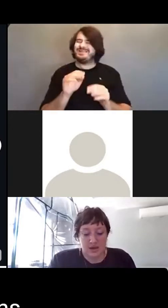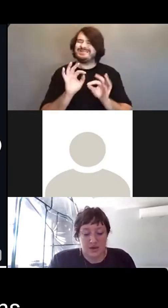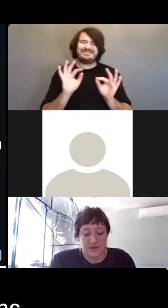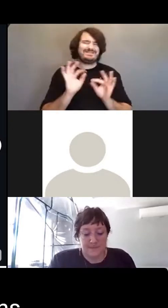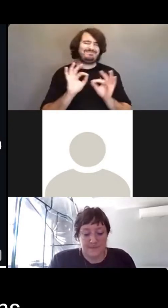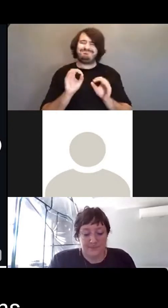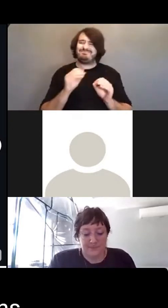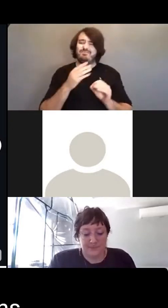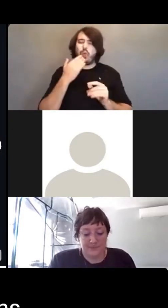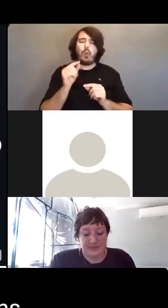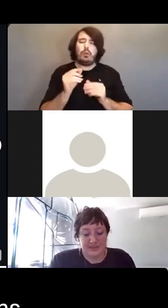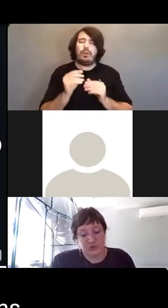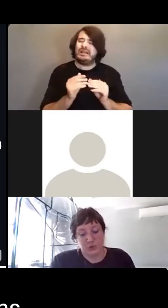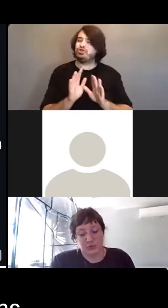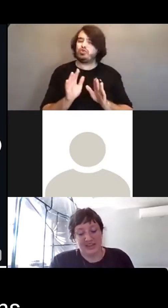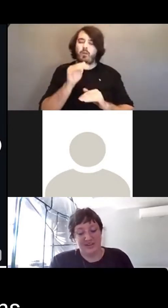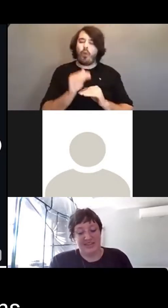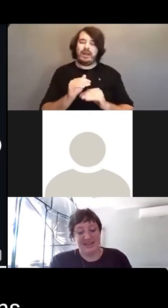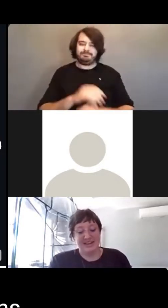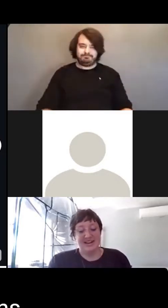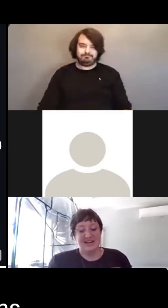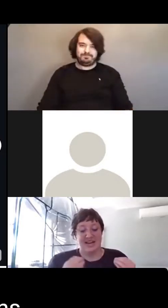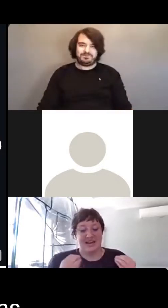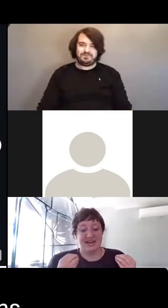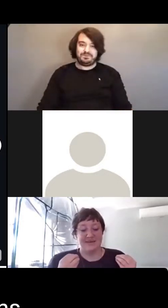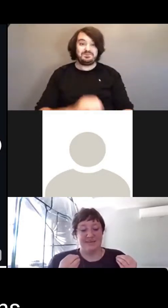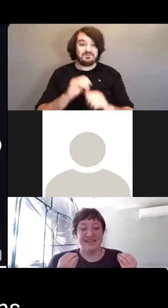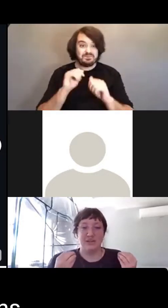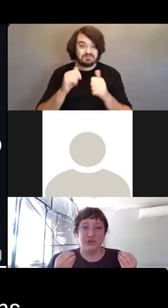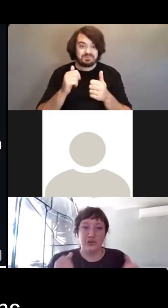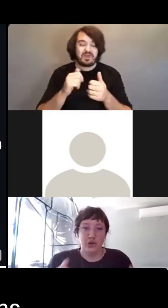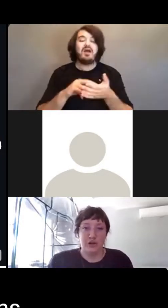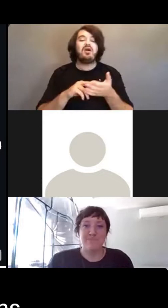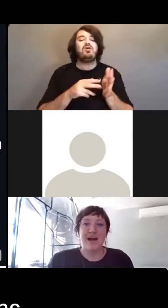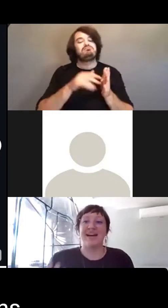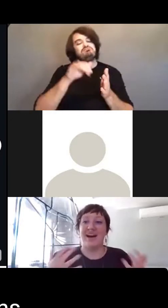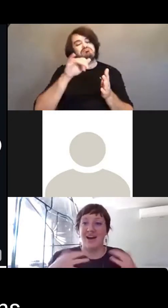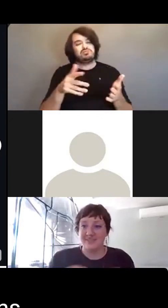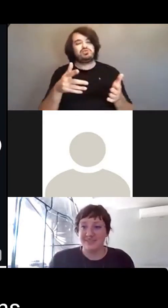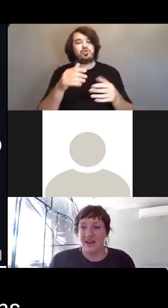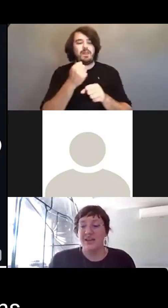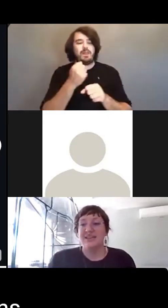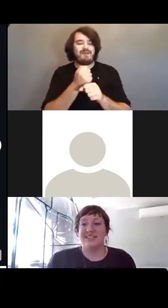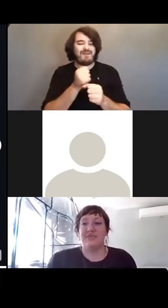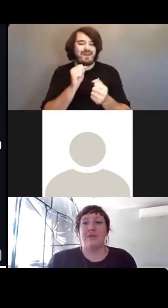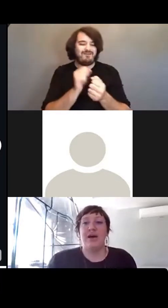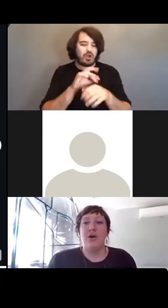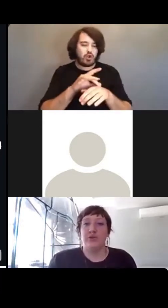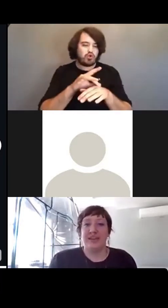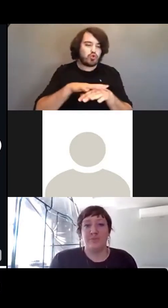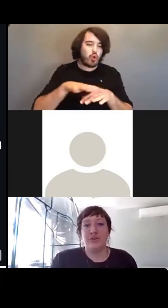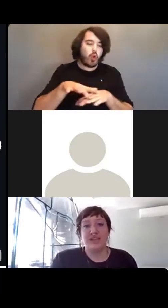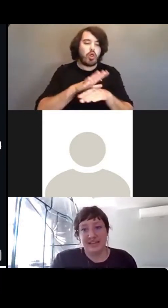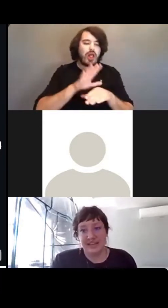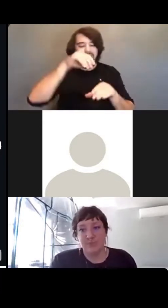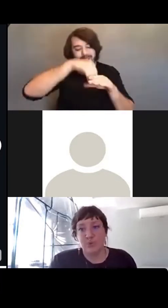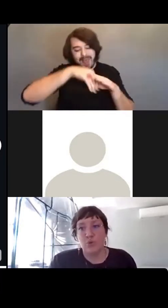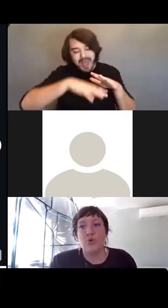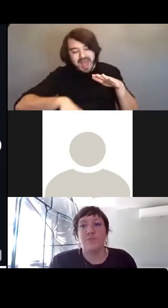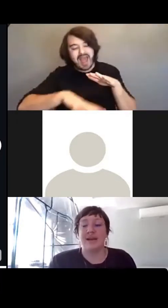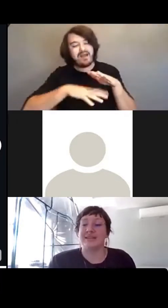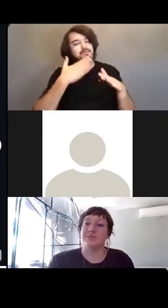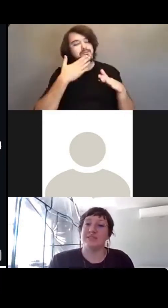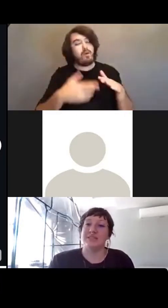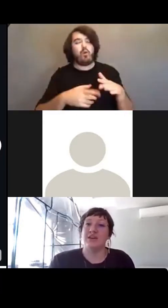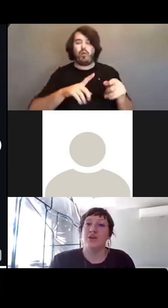Et c'est ça, donc travailler le sol par en dedans. C'est vraiment un très bon allié